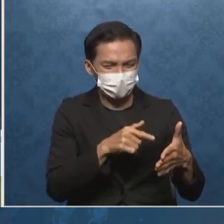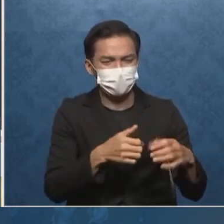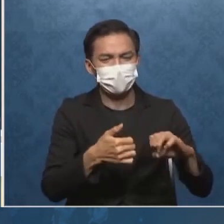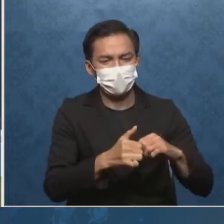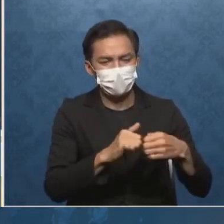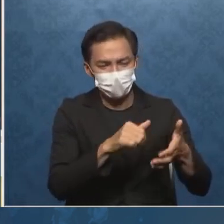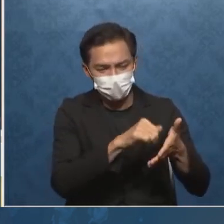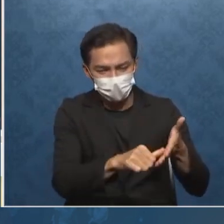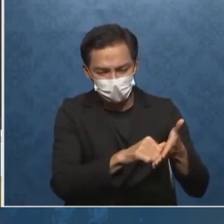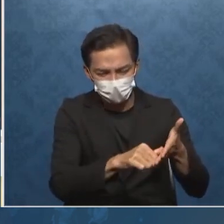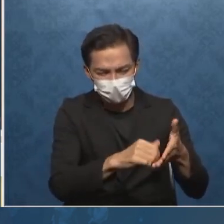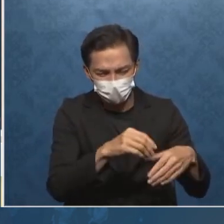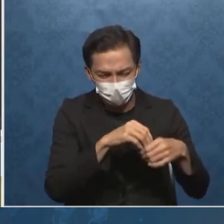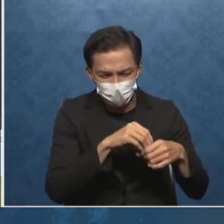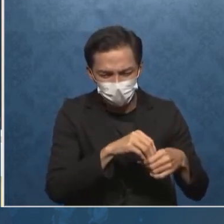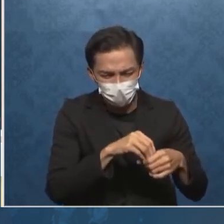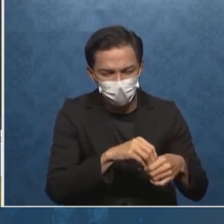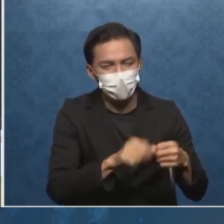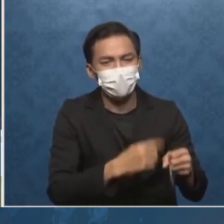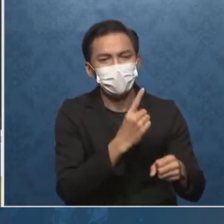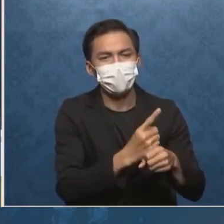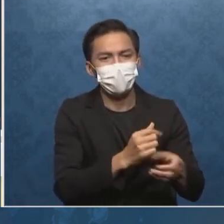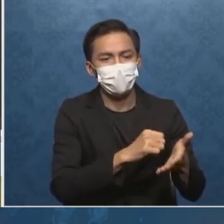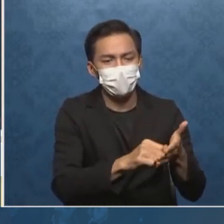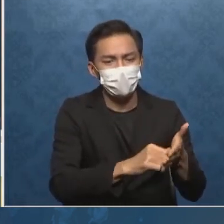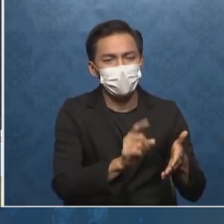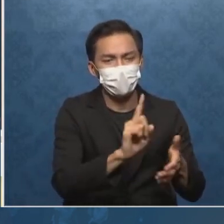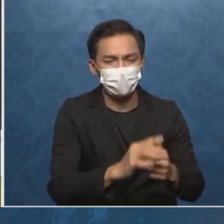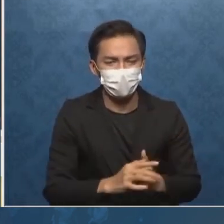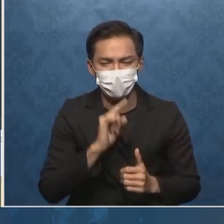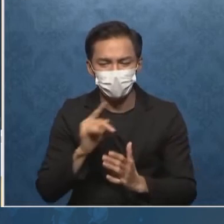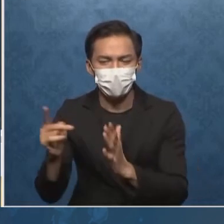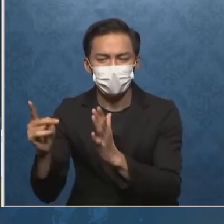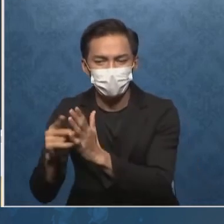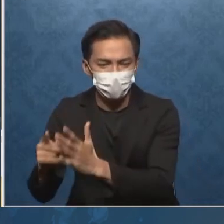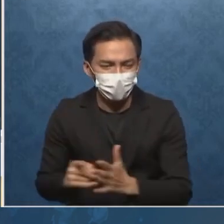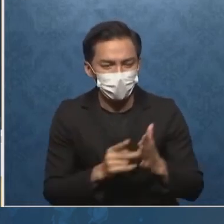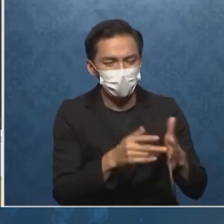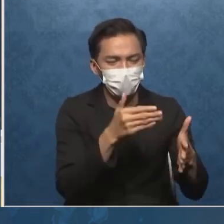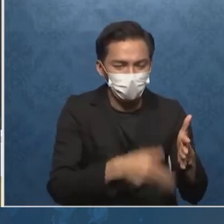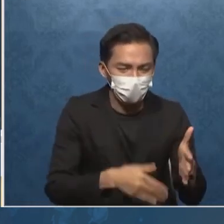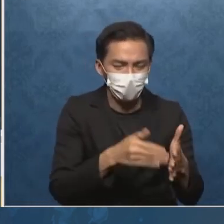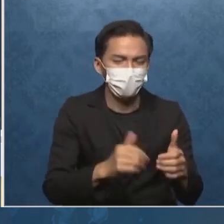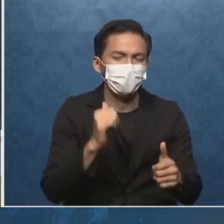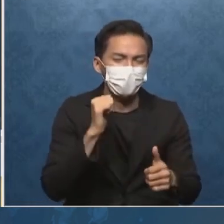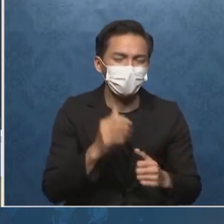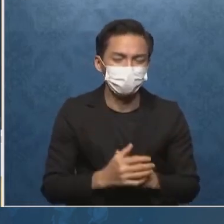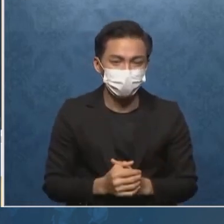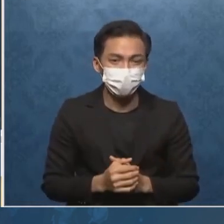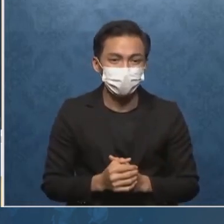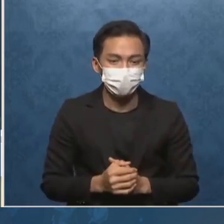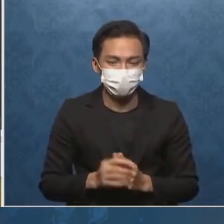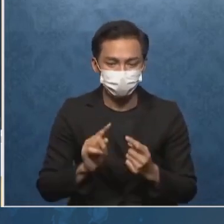มา 1ปีได้ยังไงไม่งั้นเดี๋ยวกูมาอีกนะครับก็เจ๊งอีกเหมือนเดิมนะครับท่านนะครับประการข้อ 2